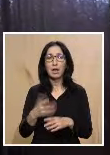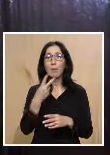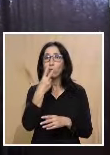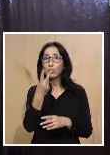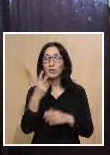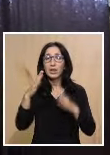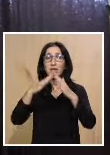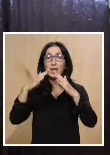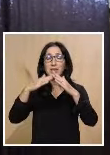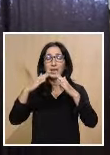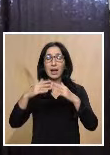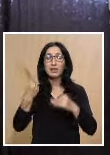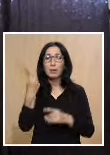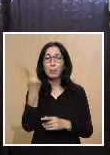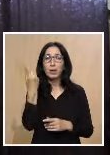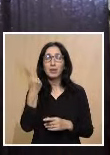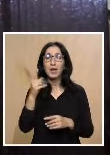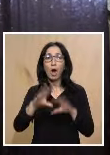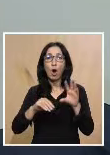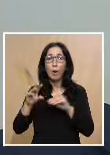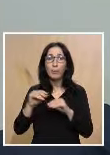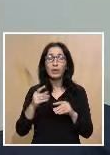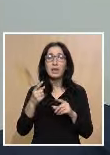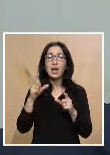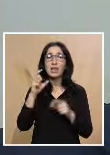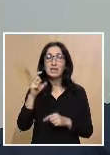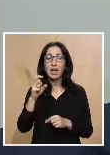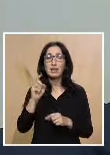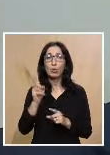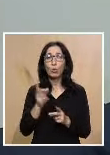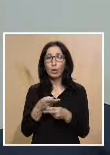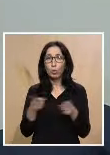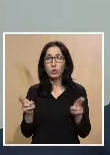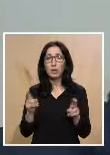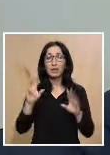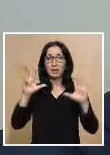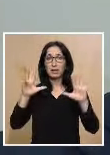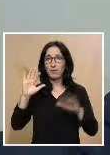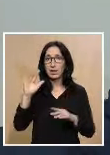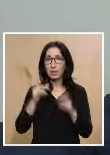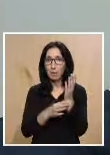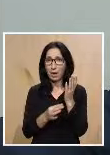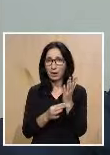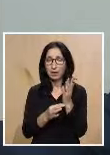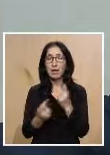на първата опитна станция, която е открита на 9